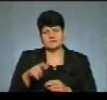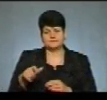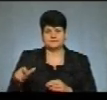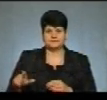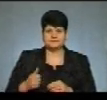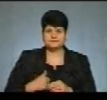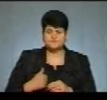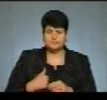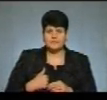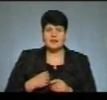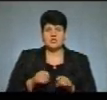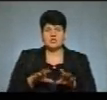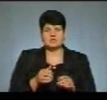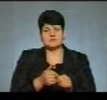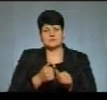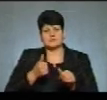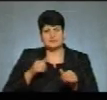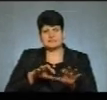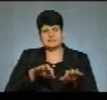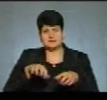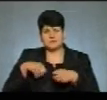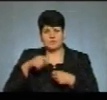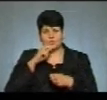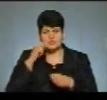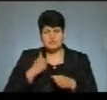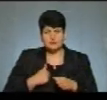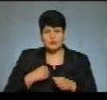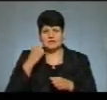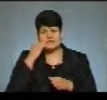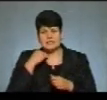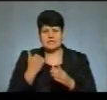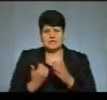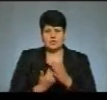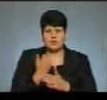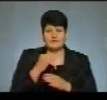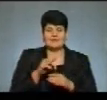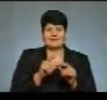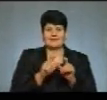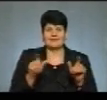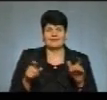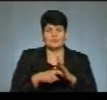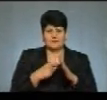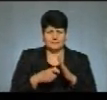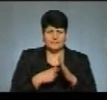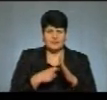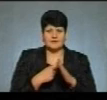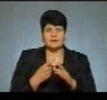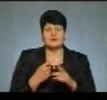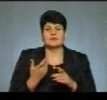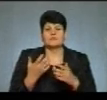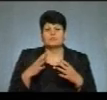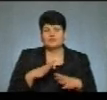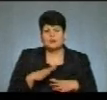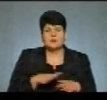відводити українські сили ухвалили 21 січня, коли і старий, і новий термінали Донецького міжнародного аеропорту імені Прокоф'єва